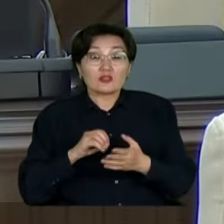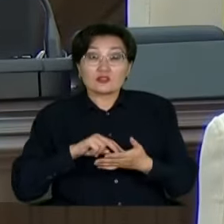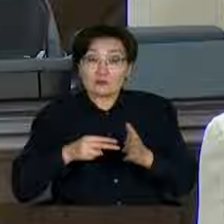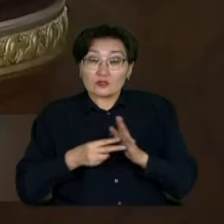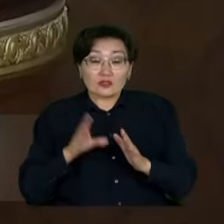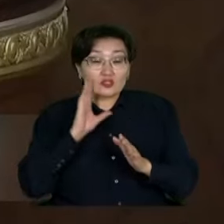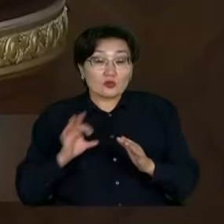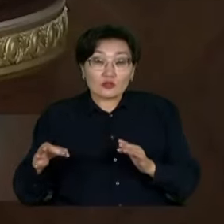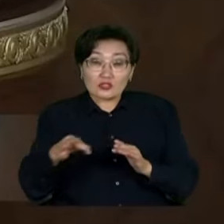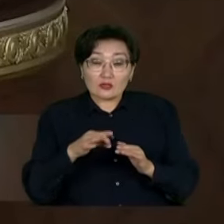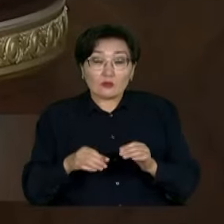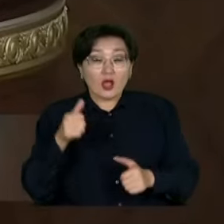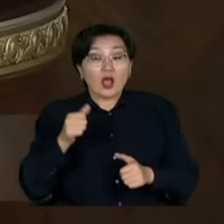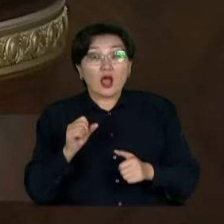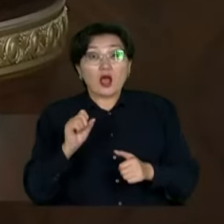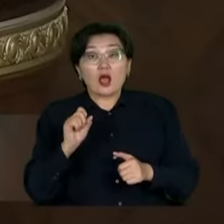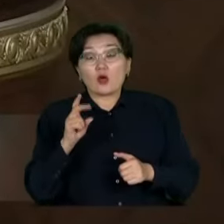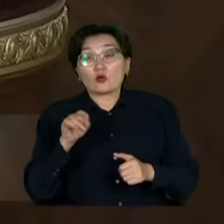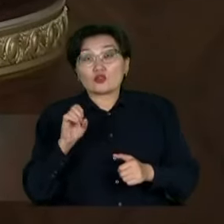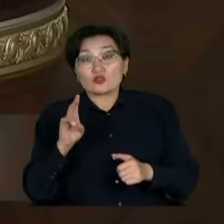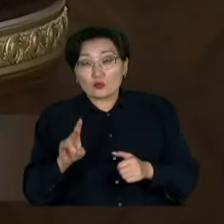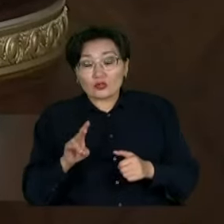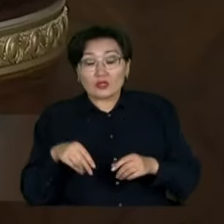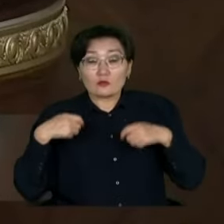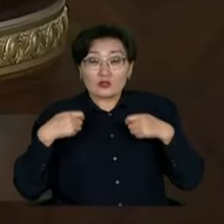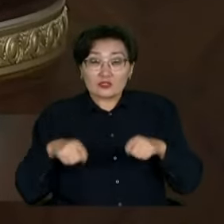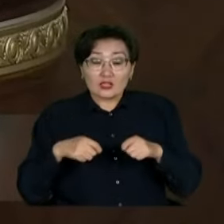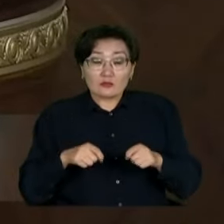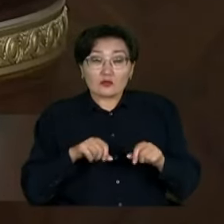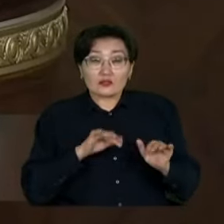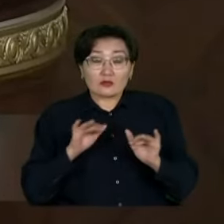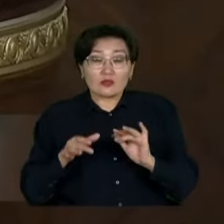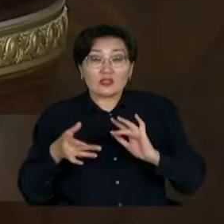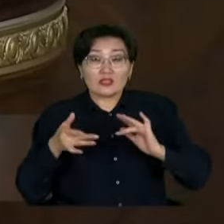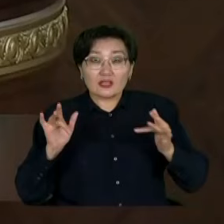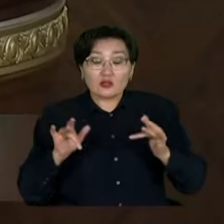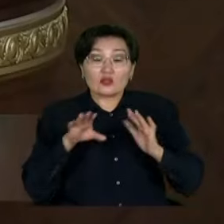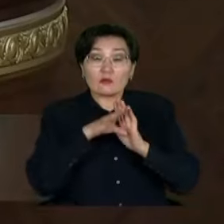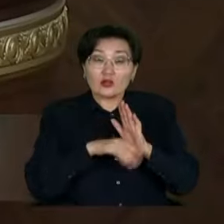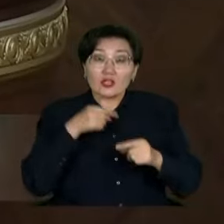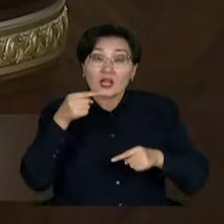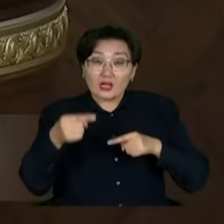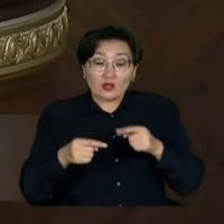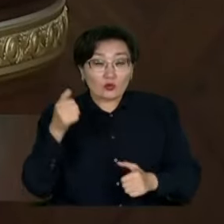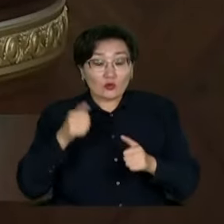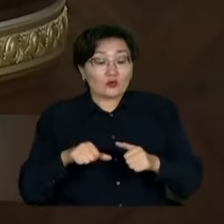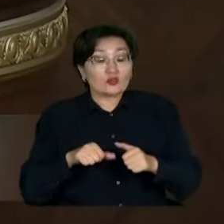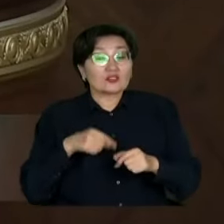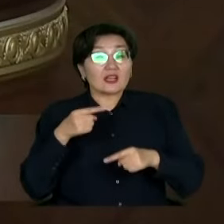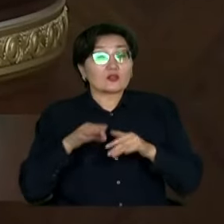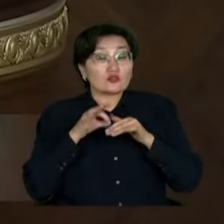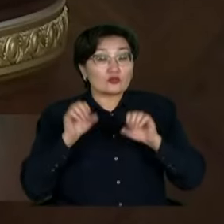Су айдындарын аукциондық сауда-саттық тәсілмен электрондық портал арқылы конкурс негізде жүргізу ұсынылады. Бұл